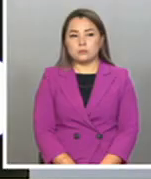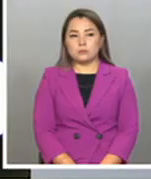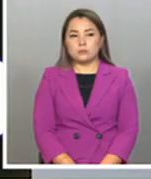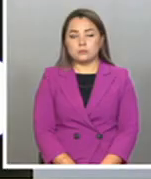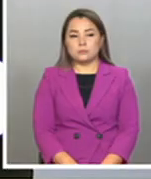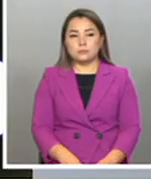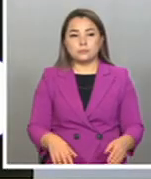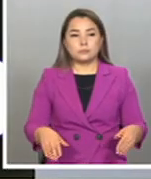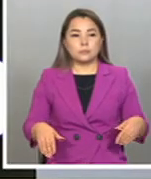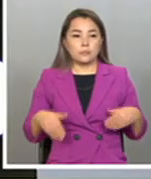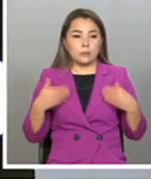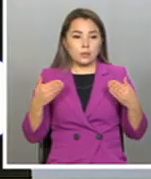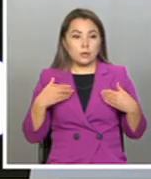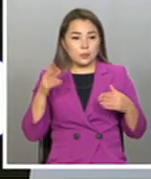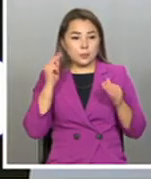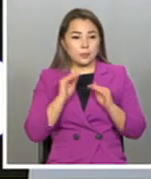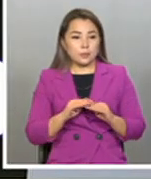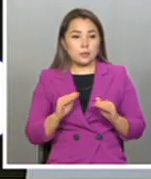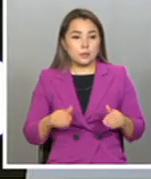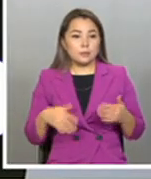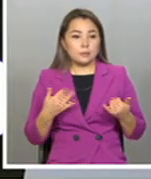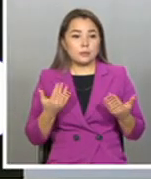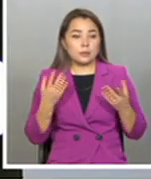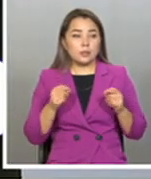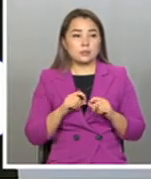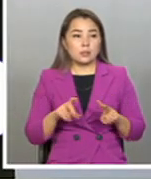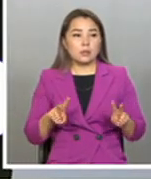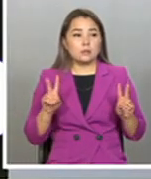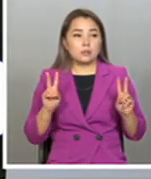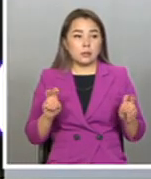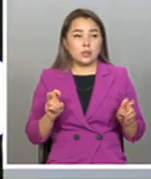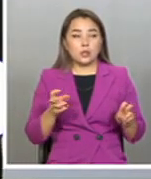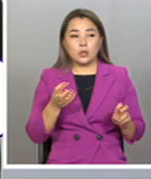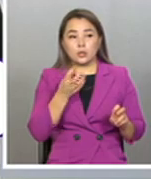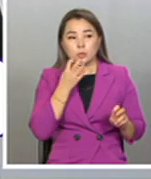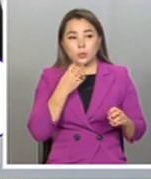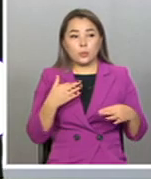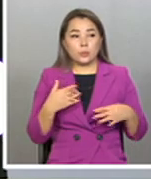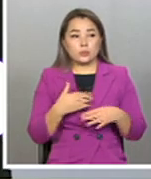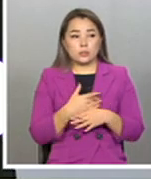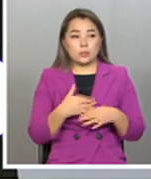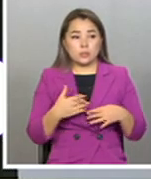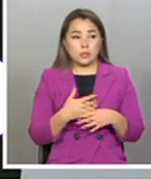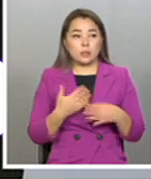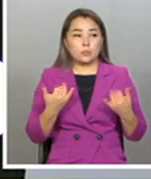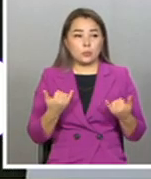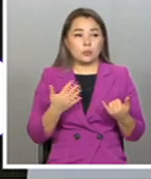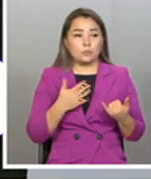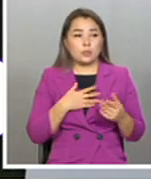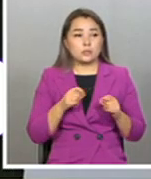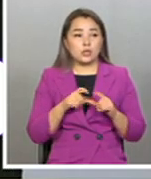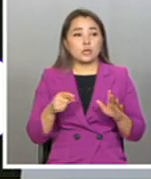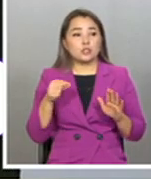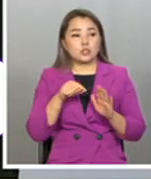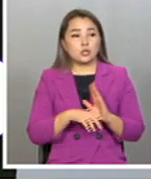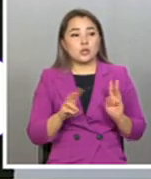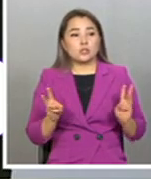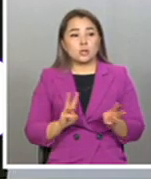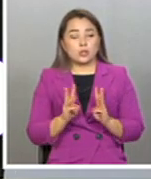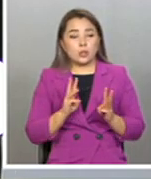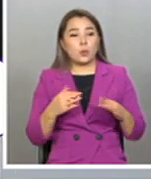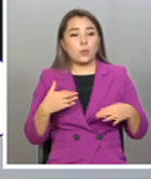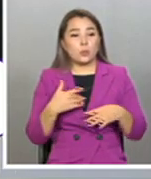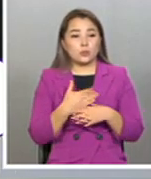Сәлеметсіздер ме оқушылар. Бүгінгі сабағымыздың тақырыбы жылулық қозғалыстар. Бүгін сабақта біз іштен жанатын жылулық қозғалыстар мен